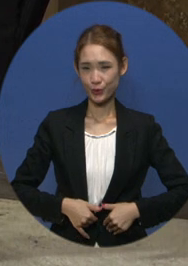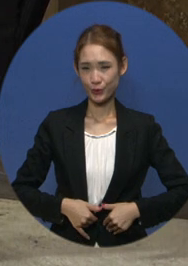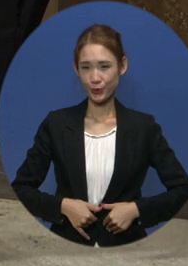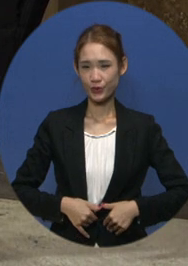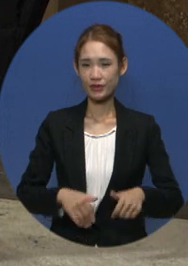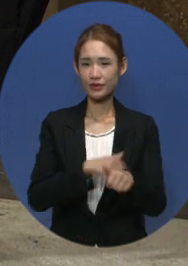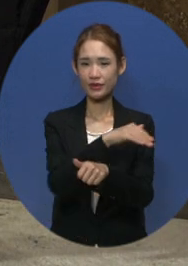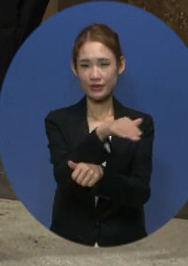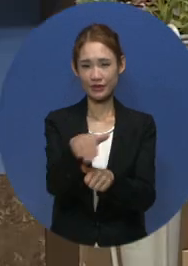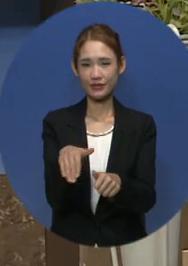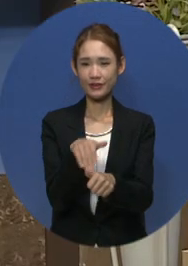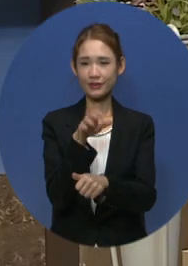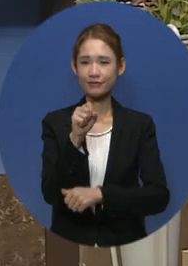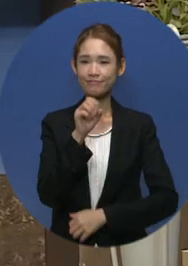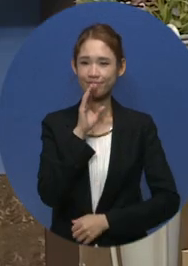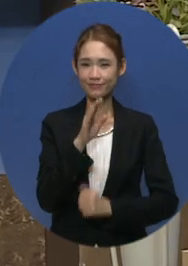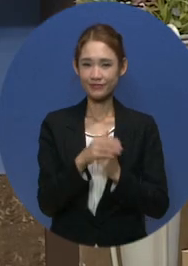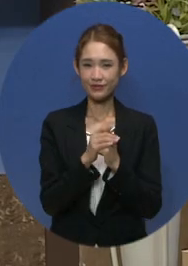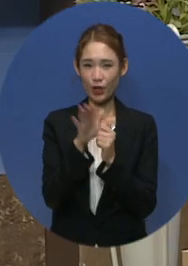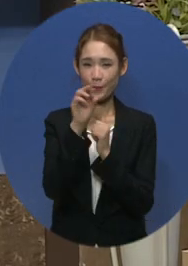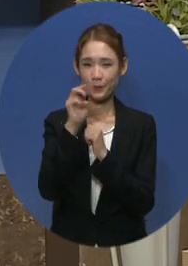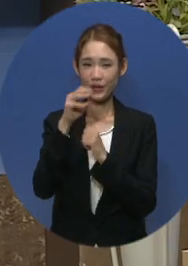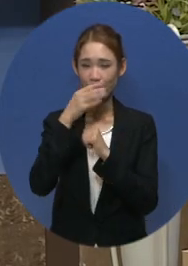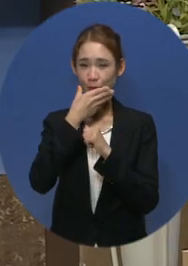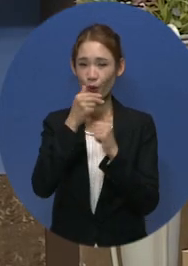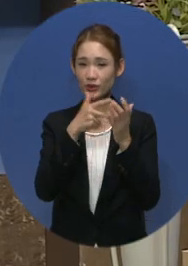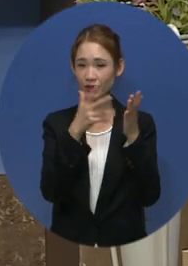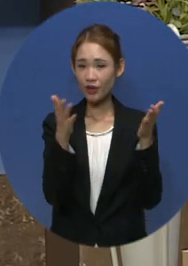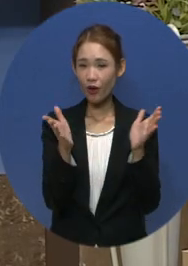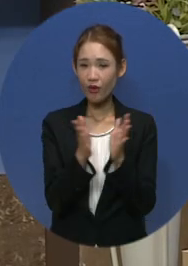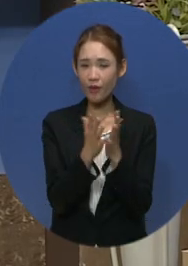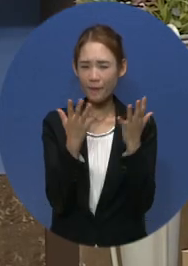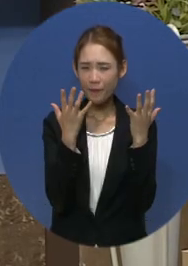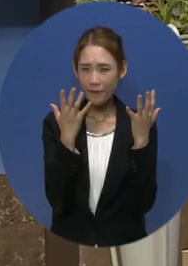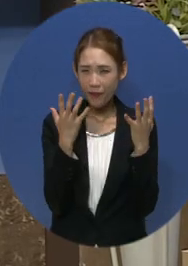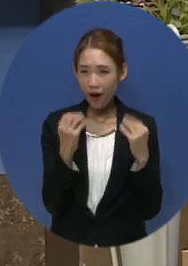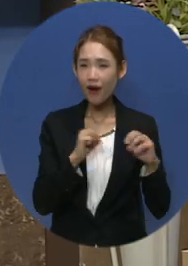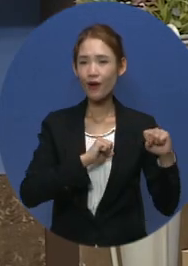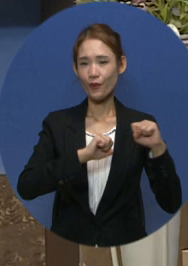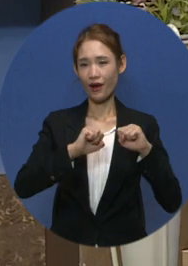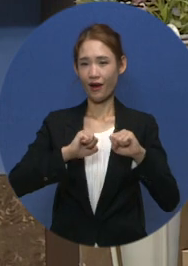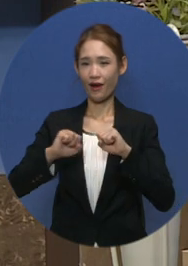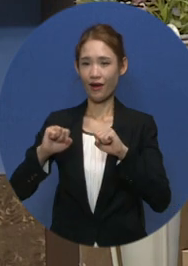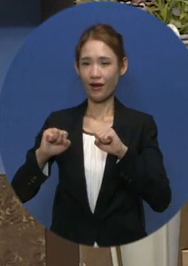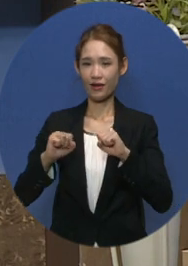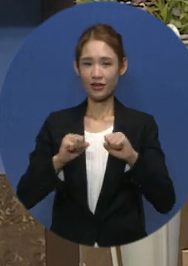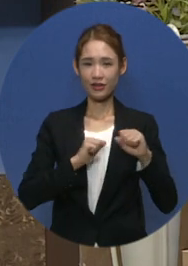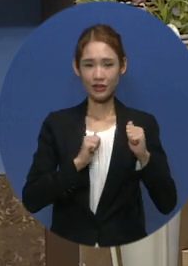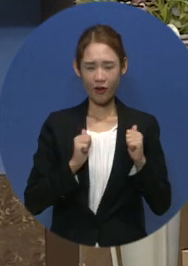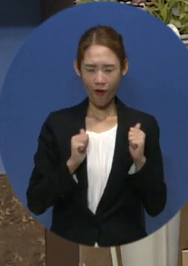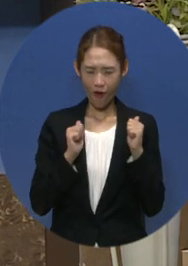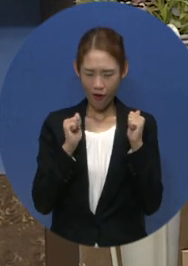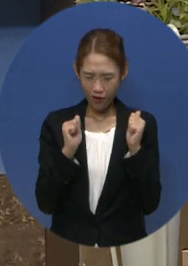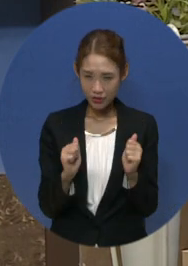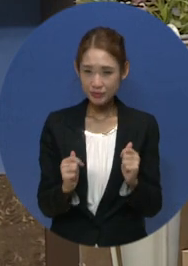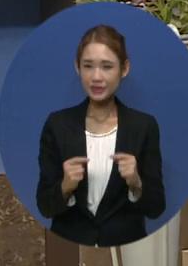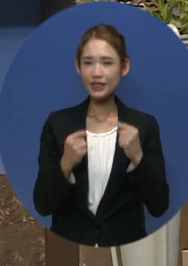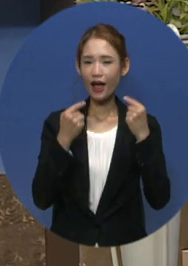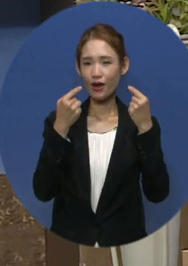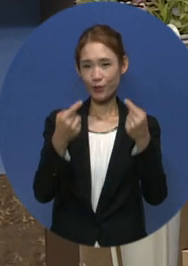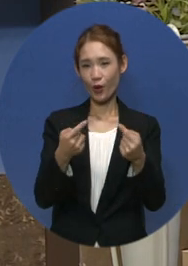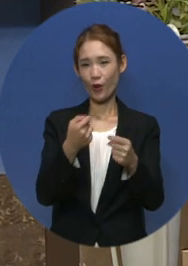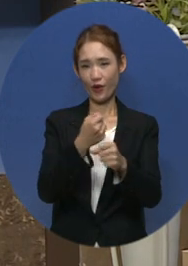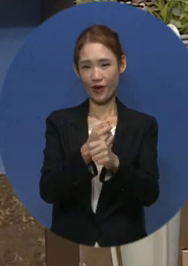네. 네. 그렇습니다. 이 미랄복지재단에서 워낙에 또 많은 활동을 하시고 열심히 네네. 하시다 보니까 네네. 또 이